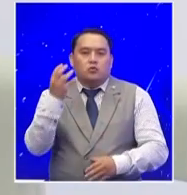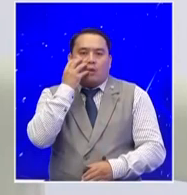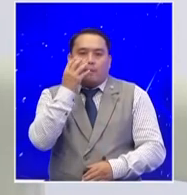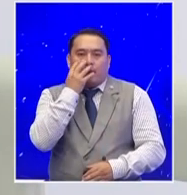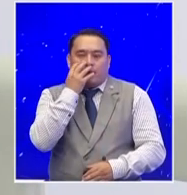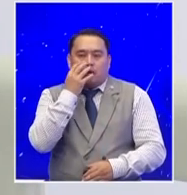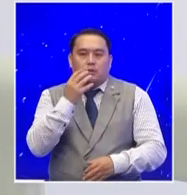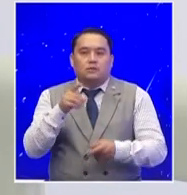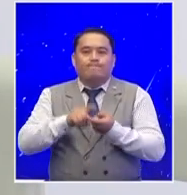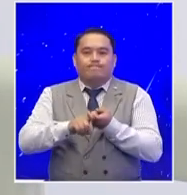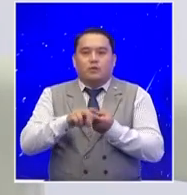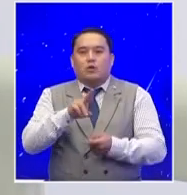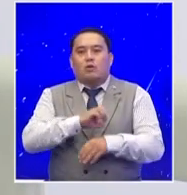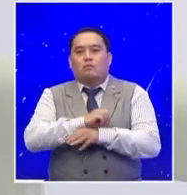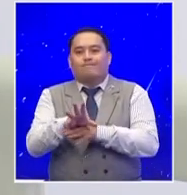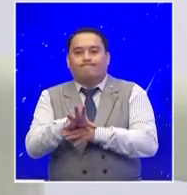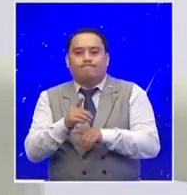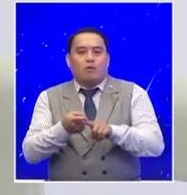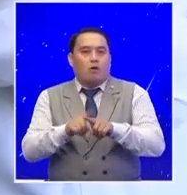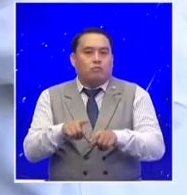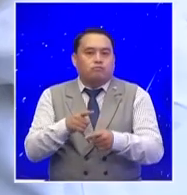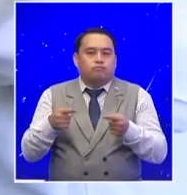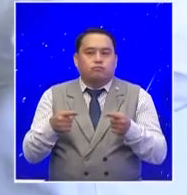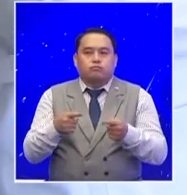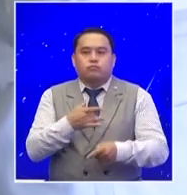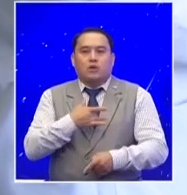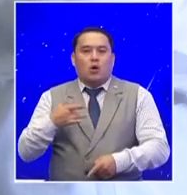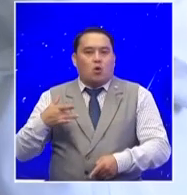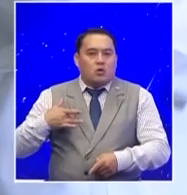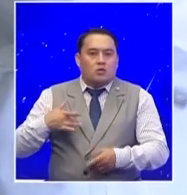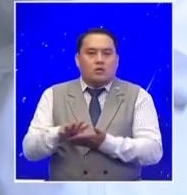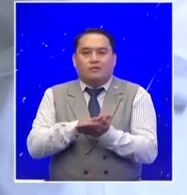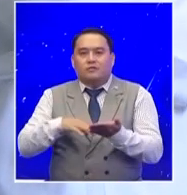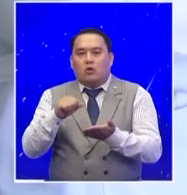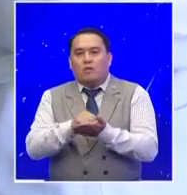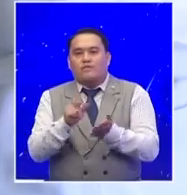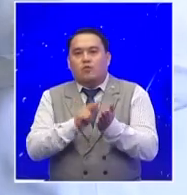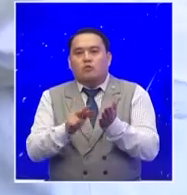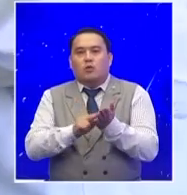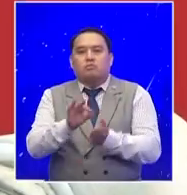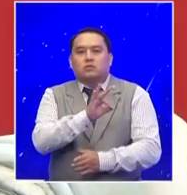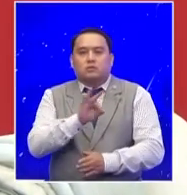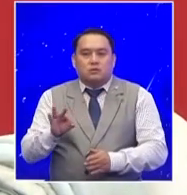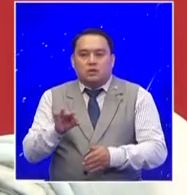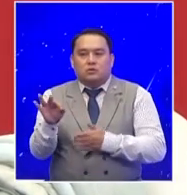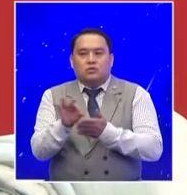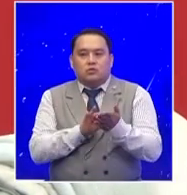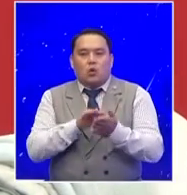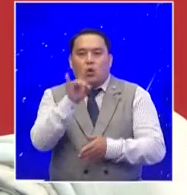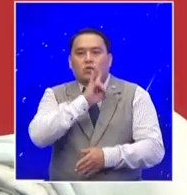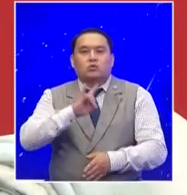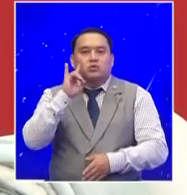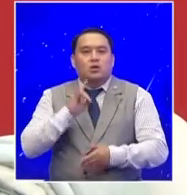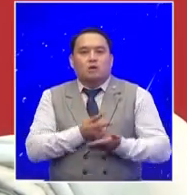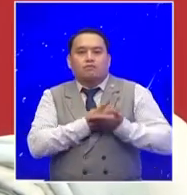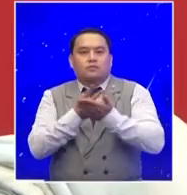она заразилась коронавирусом. Болезнь обострилась из-за двустороннего поражения легких почти на 80%. В срочном порядке женщина была